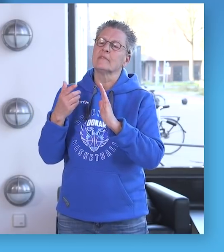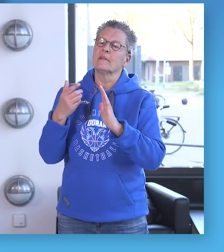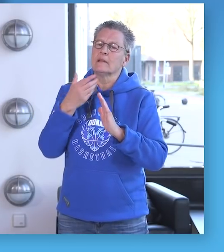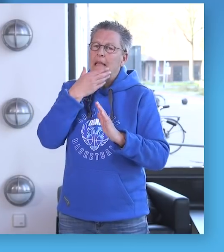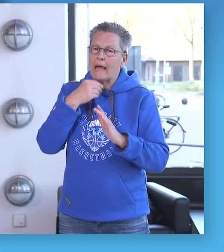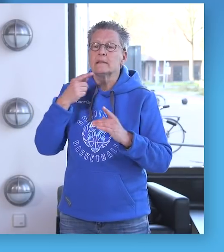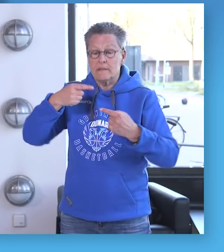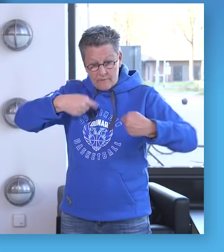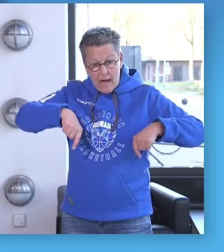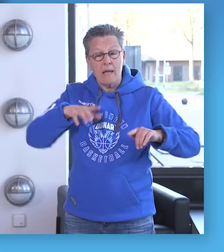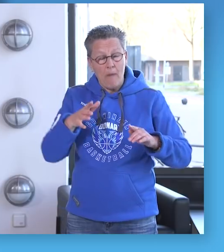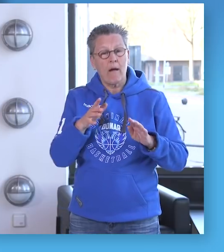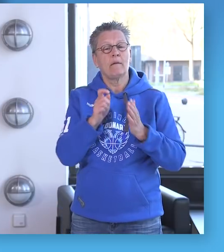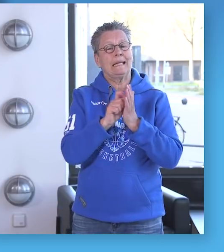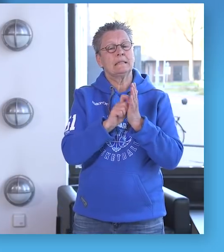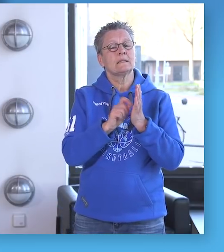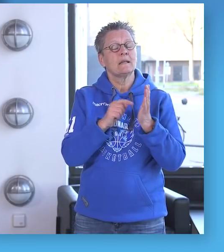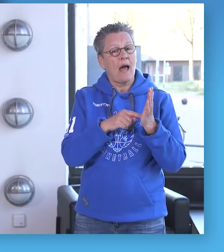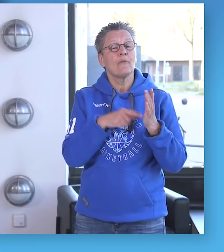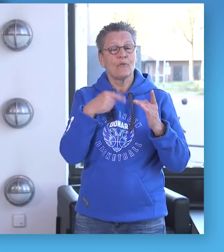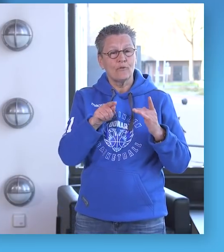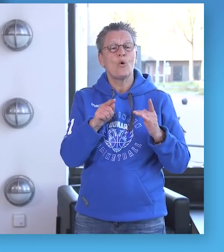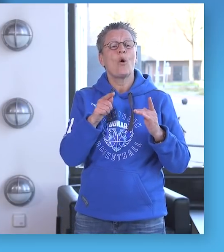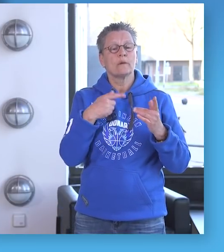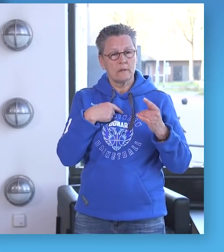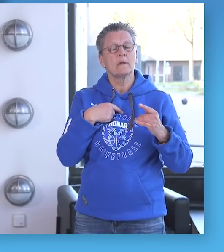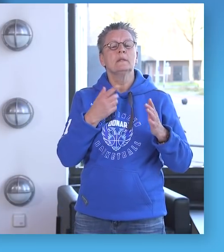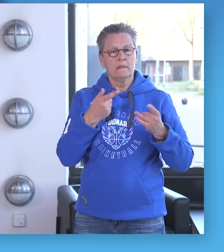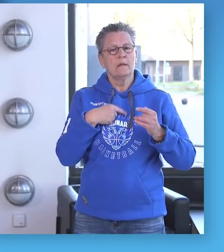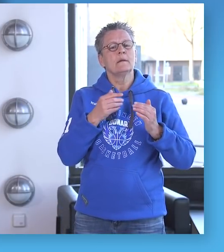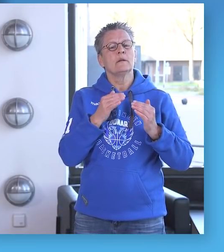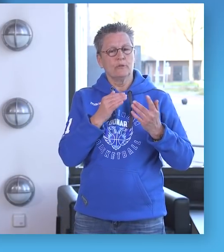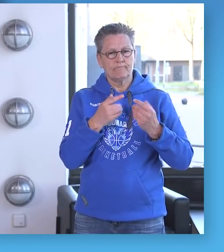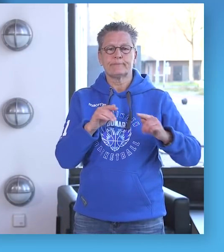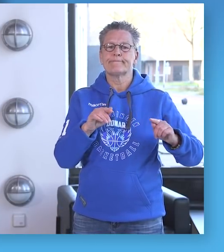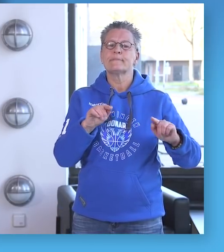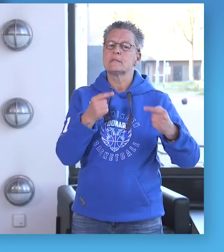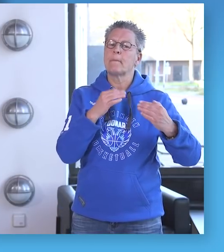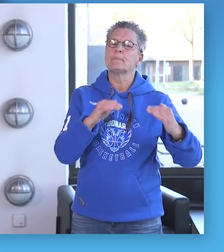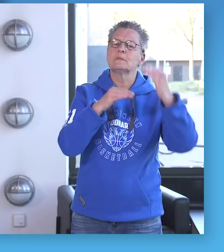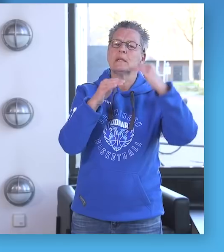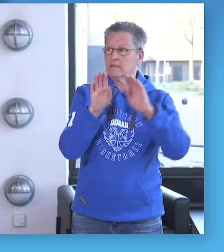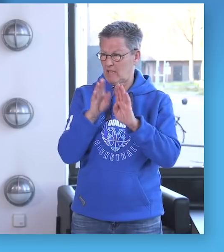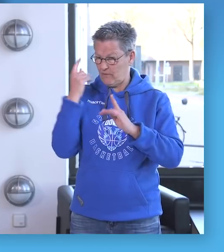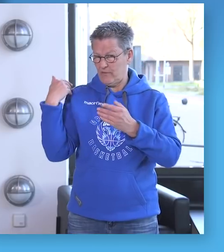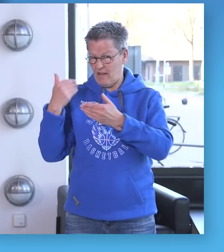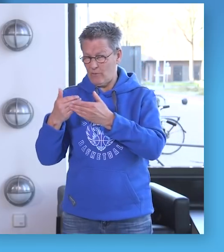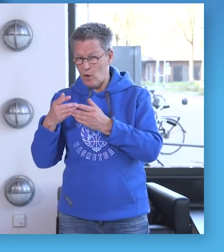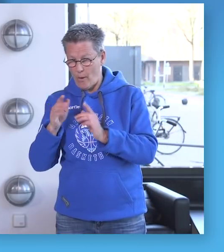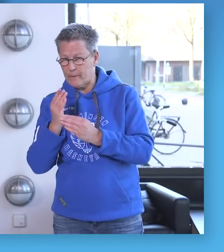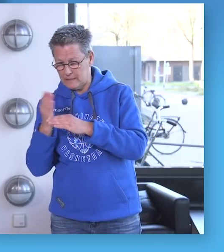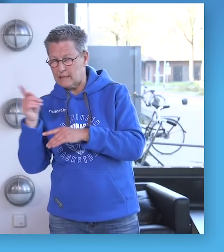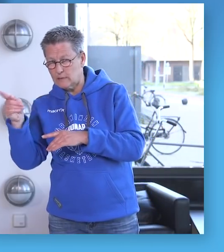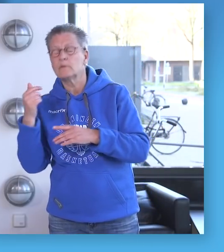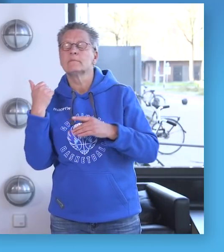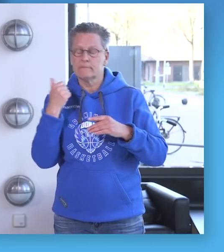dus mogen gaan inschrijven voor de Champions League. Dat willen we ook heel graag. Soortgelijke situaties afgelopen seizoen. Soortgelijke situaties als afgelopen seizoen. En daarna bepaalt de stand op de